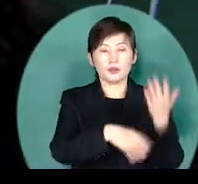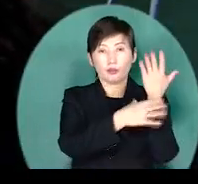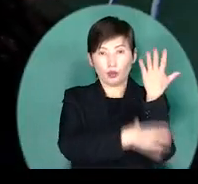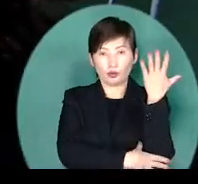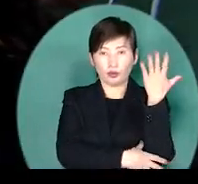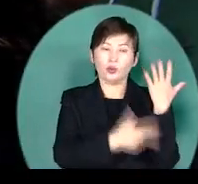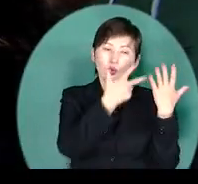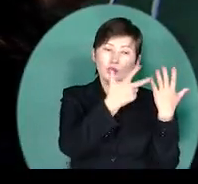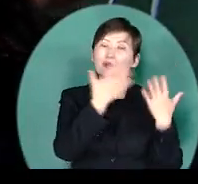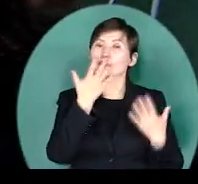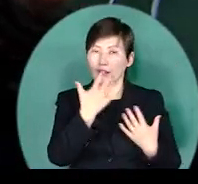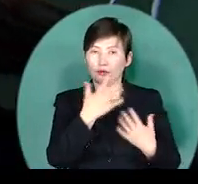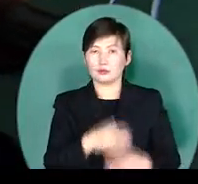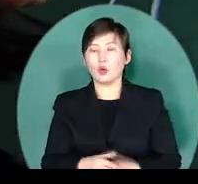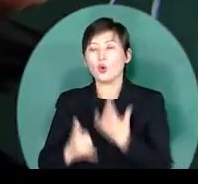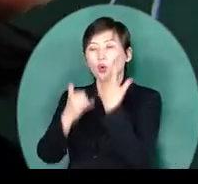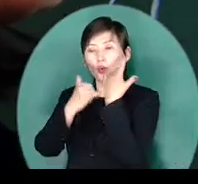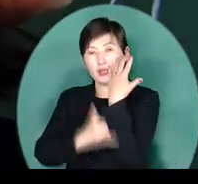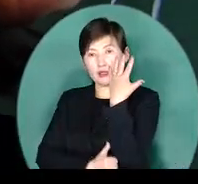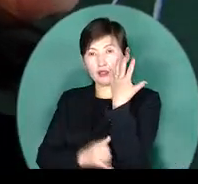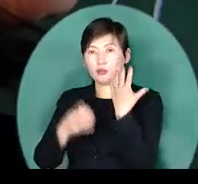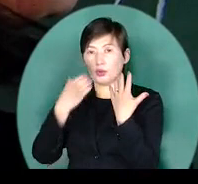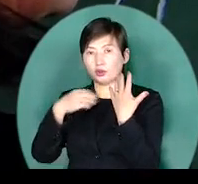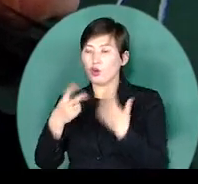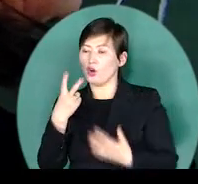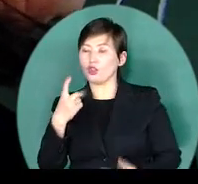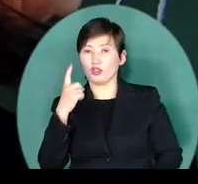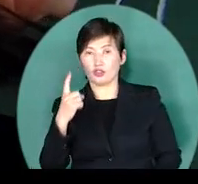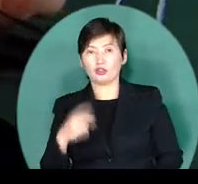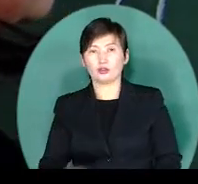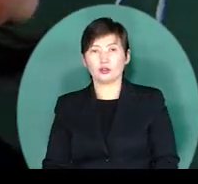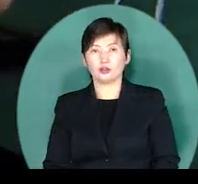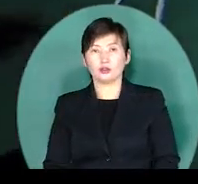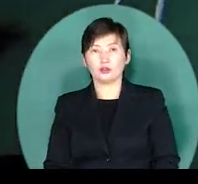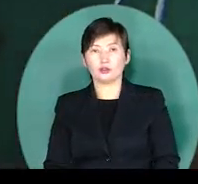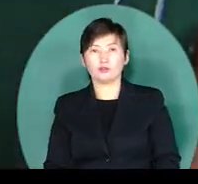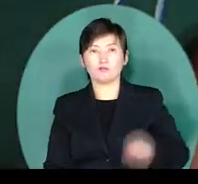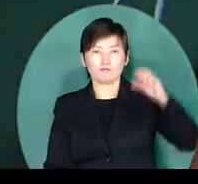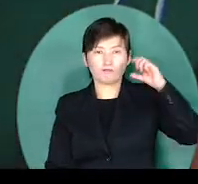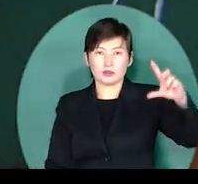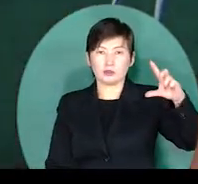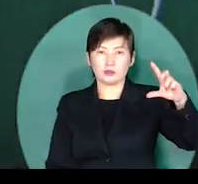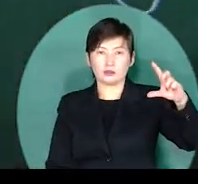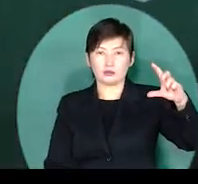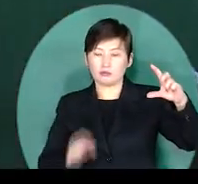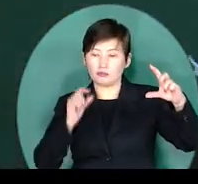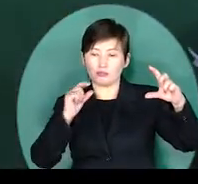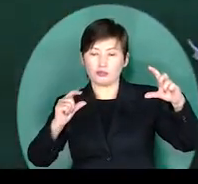Нийт 35. Улиас нь 21. За тэгвэл